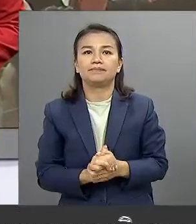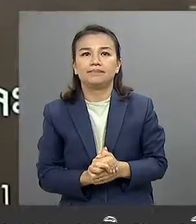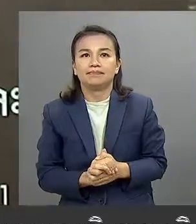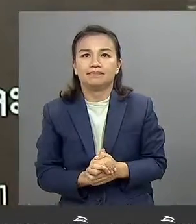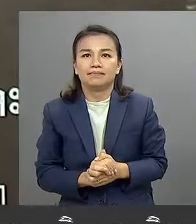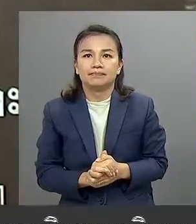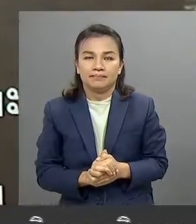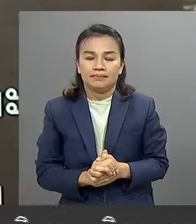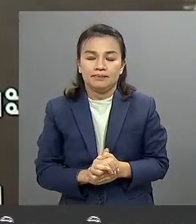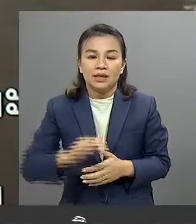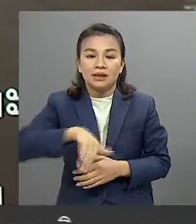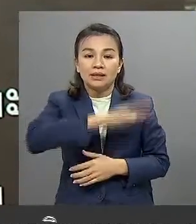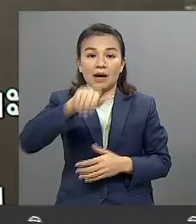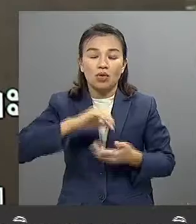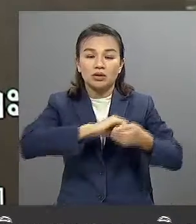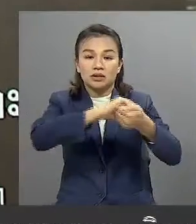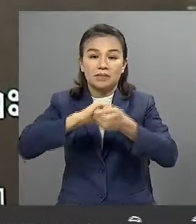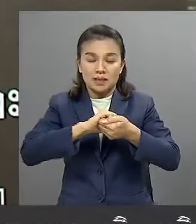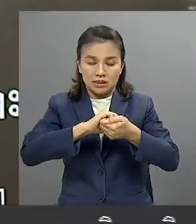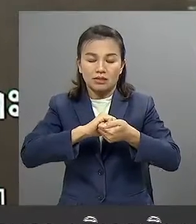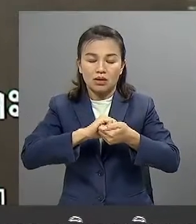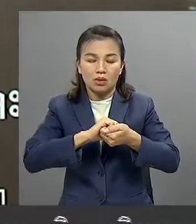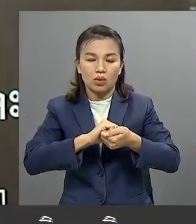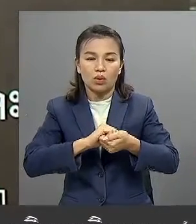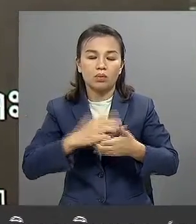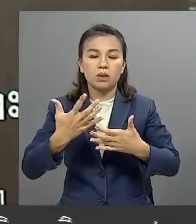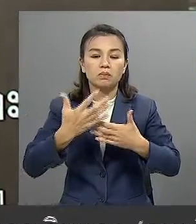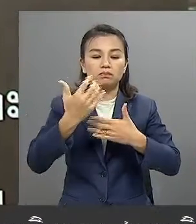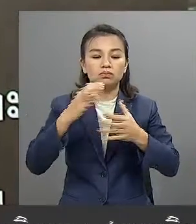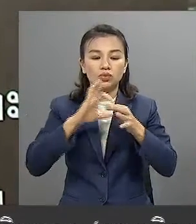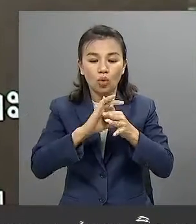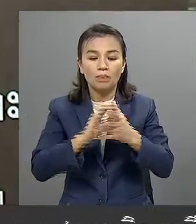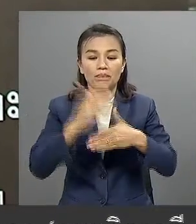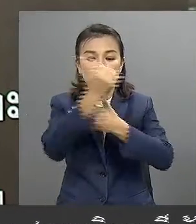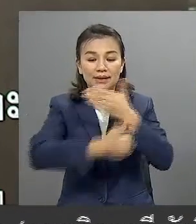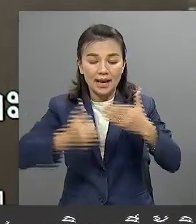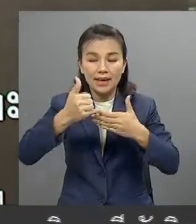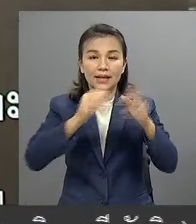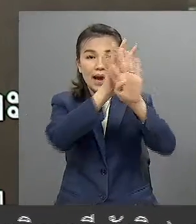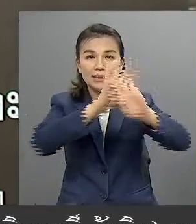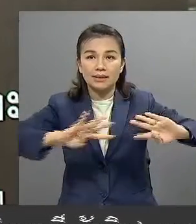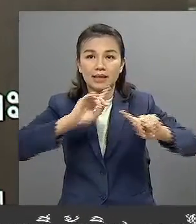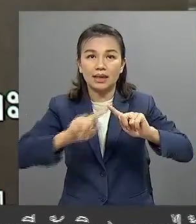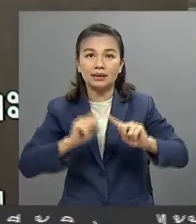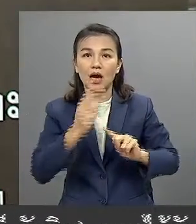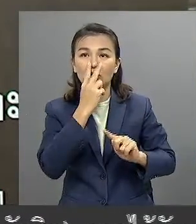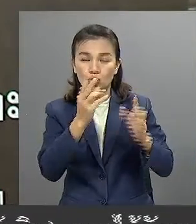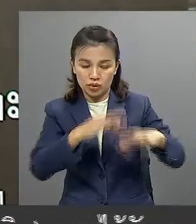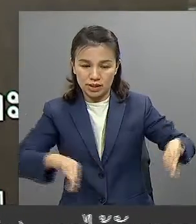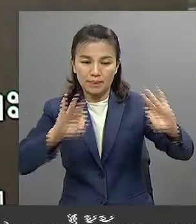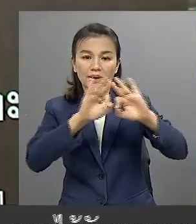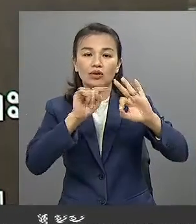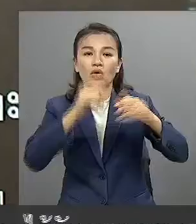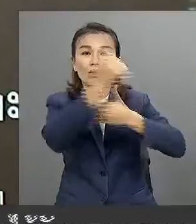ยึดมั่นในกฎบัตรอาเซียนพร้อมทั้งระบุว่าเสถียรภาพทางการเมืองจะติดต่อประชาคมอาเซียนและก็เรียกร้องให้เรียนมา